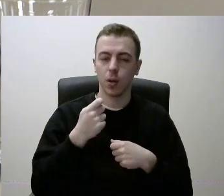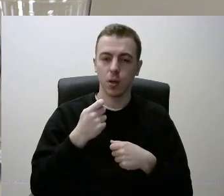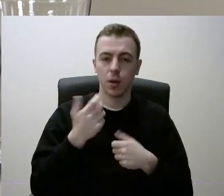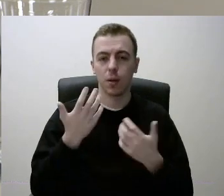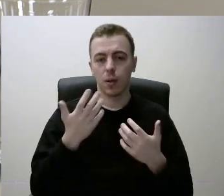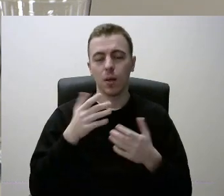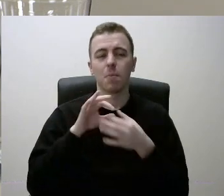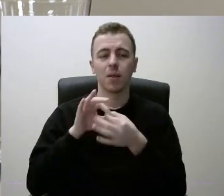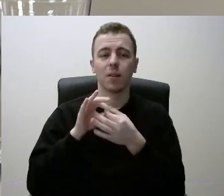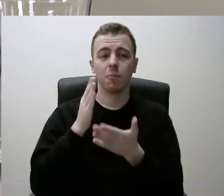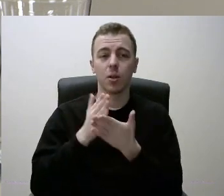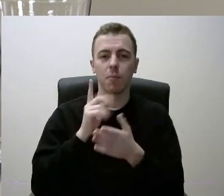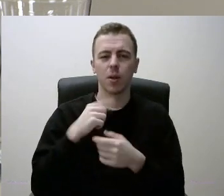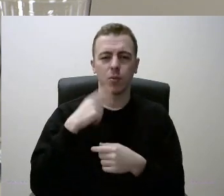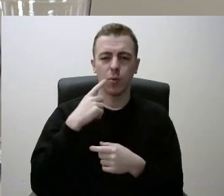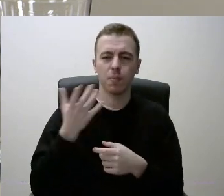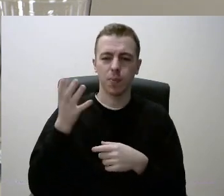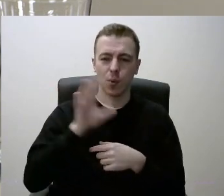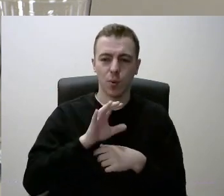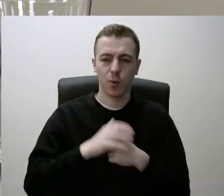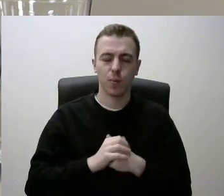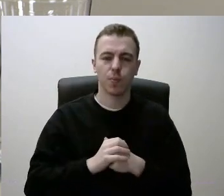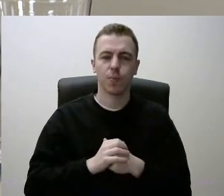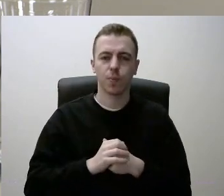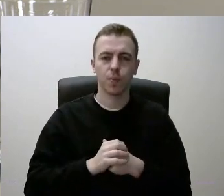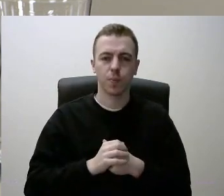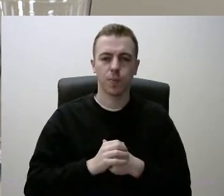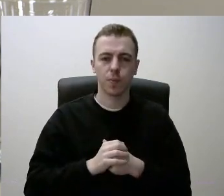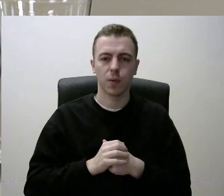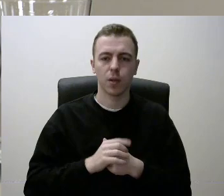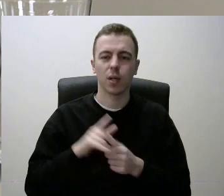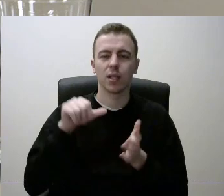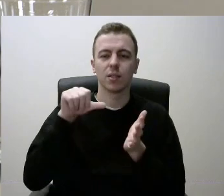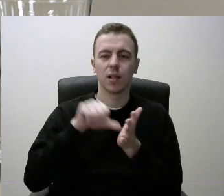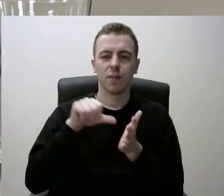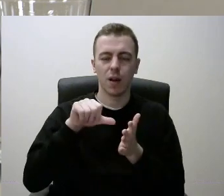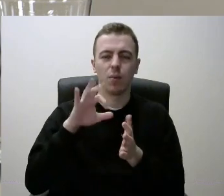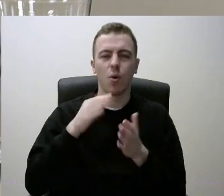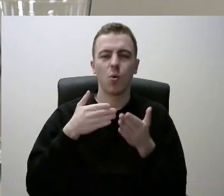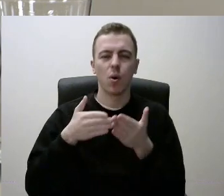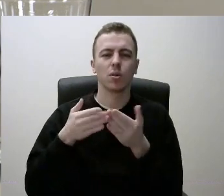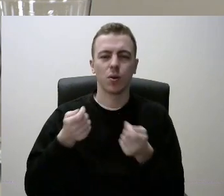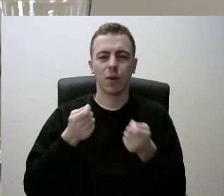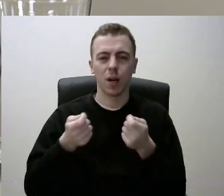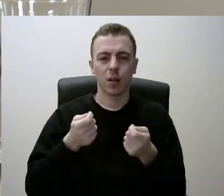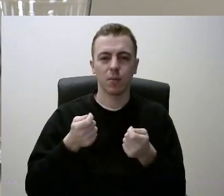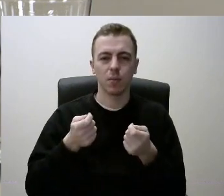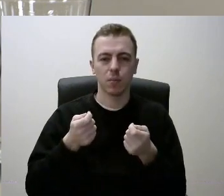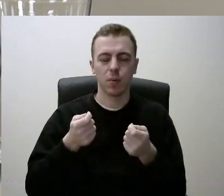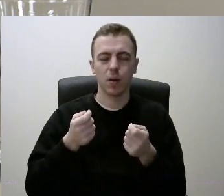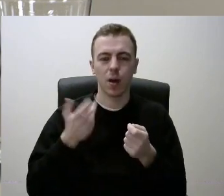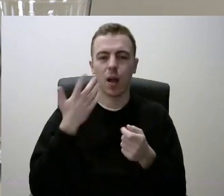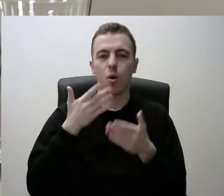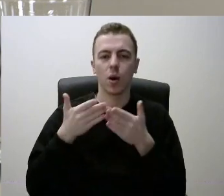bendradarbiavimo yra, bet jis galėtų būti glaudesnis, bet kuriu atveju ir tas dalyvavimas uosto valdyme, uosto tapus akcinė bendrovė,